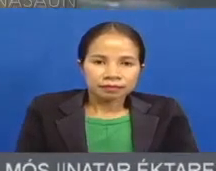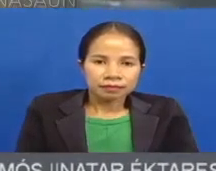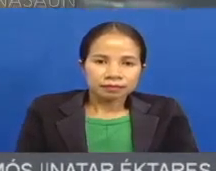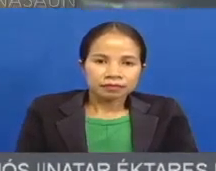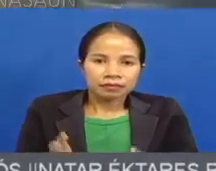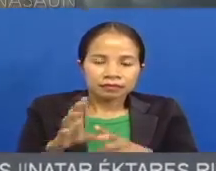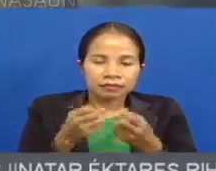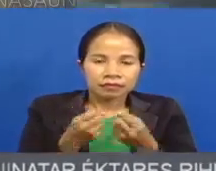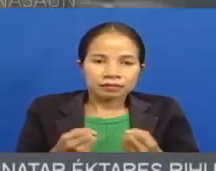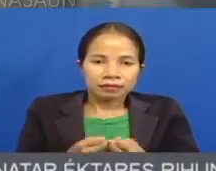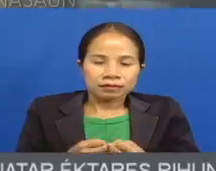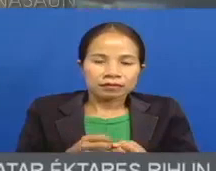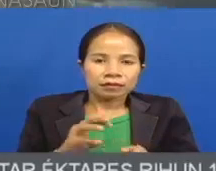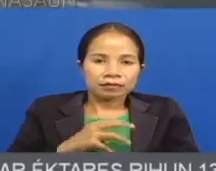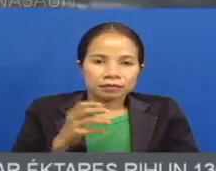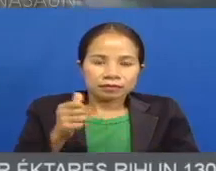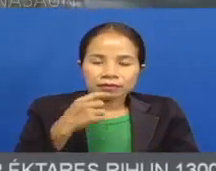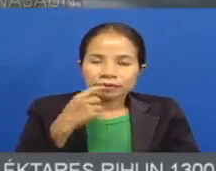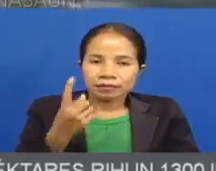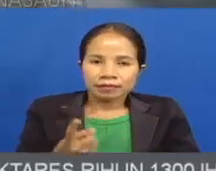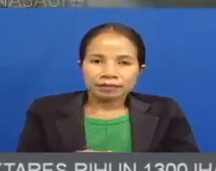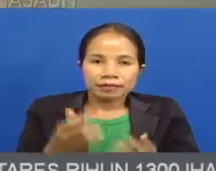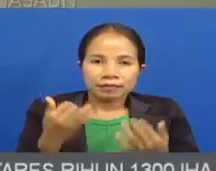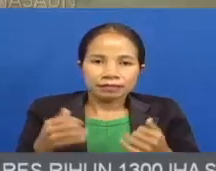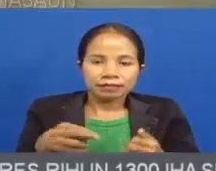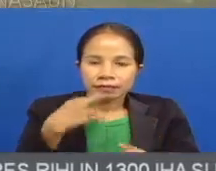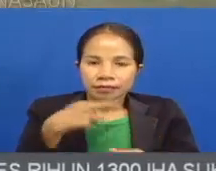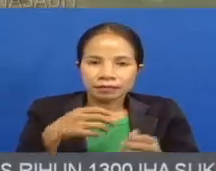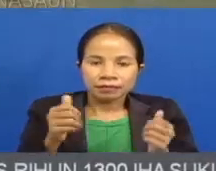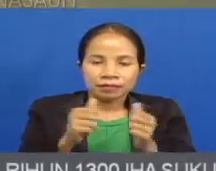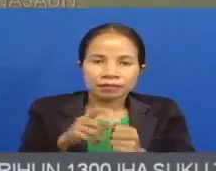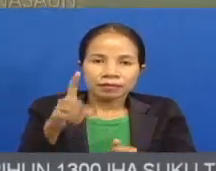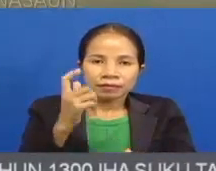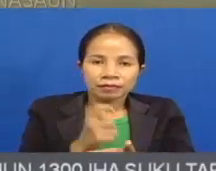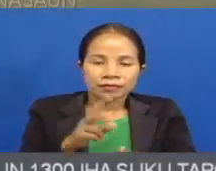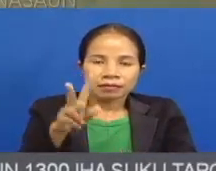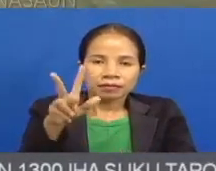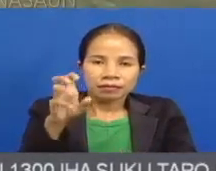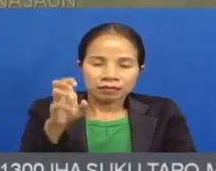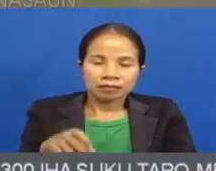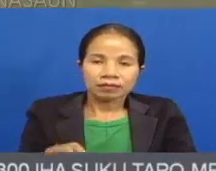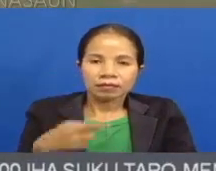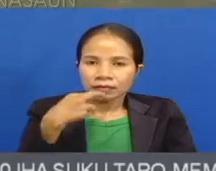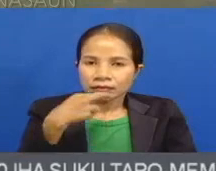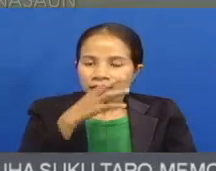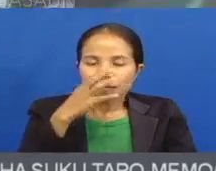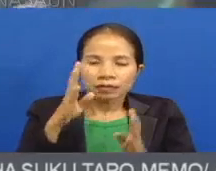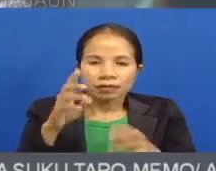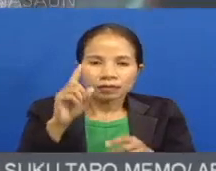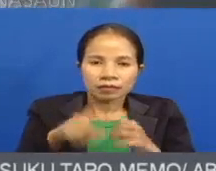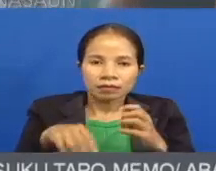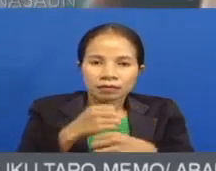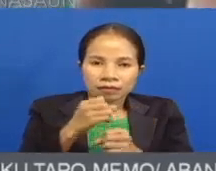Sefi suku tapo memo Joaquim dos Santos informa na daune nata rectares rihung ida atus tolu maka agrikultor sira labele